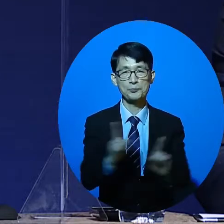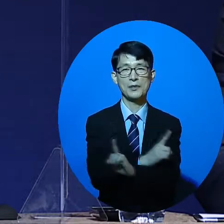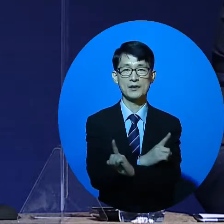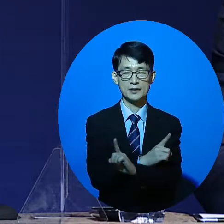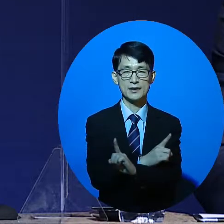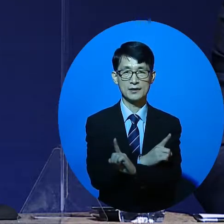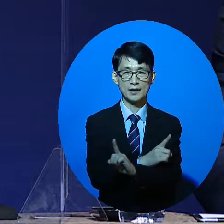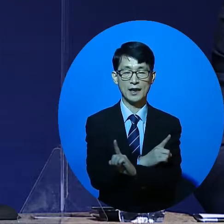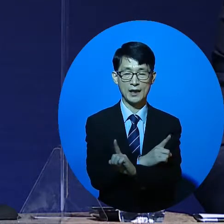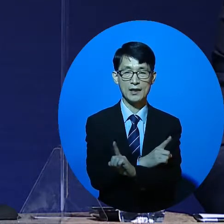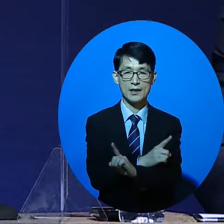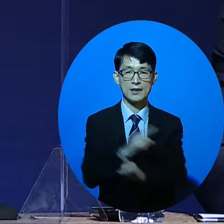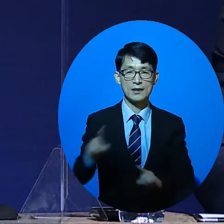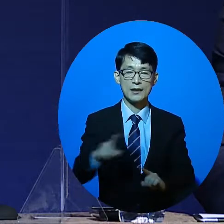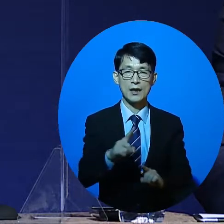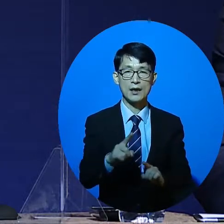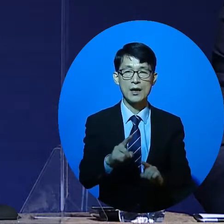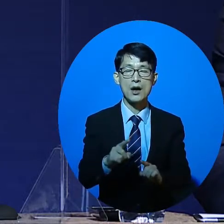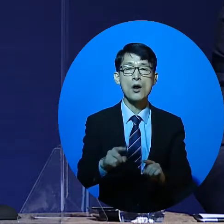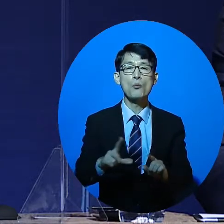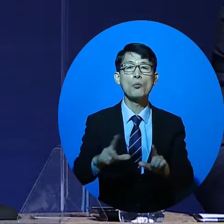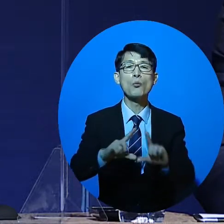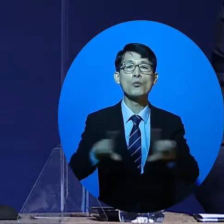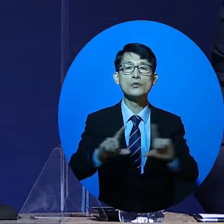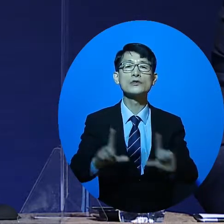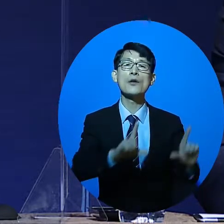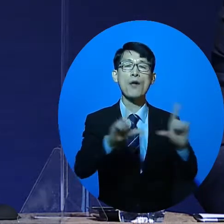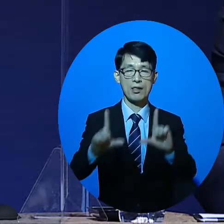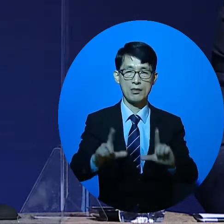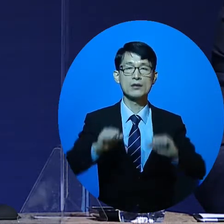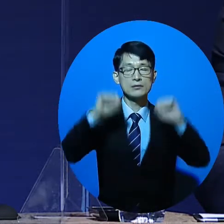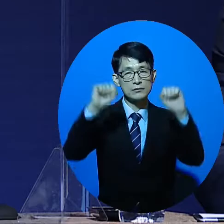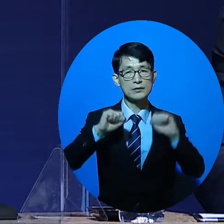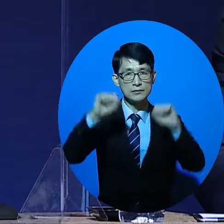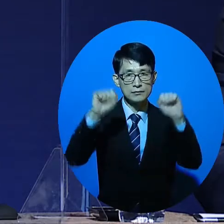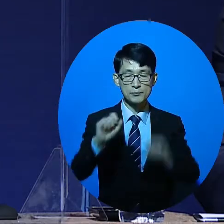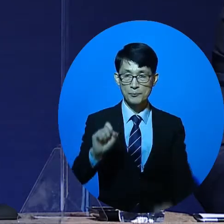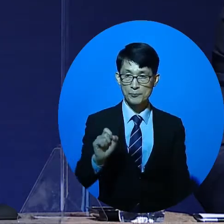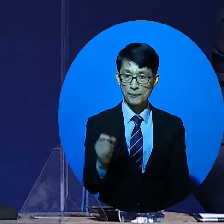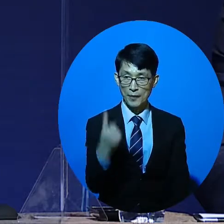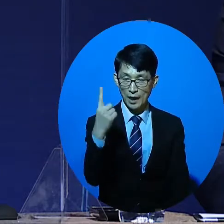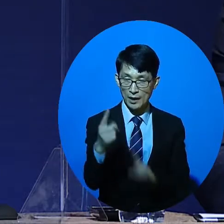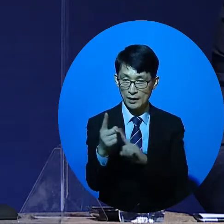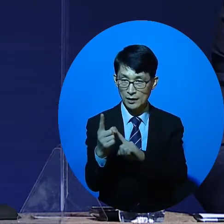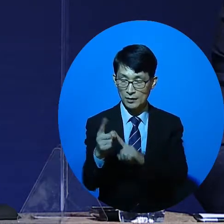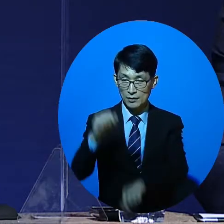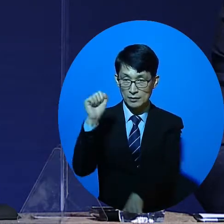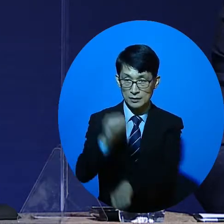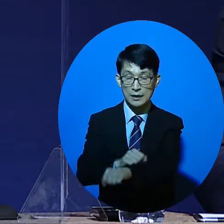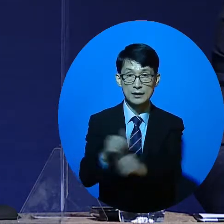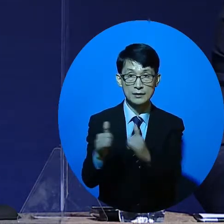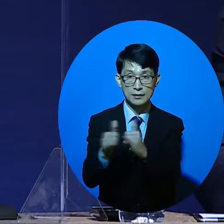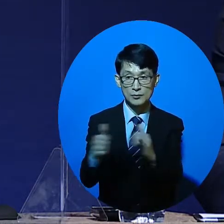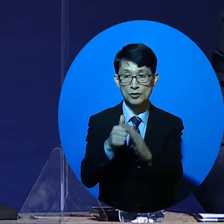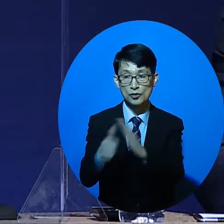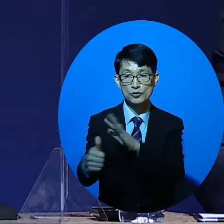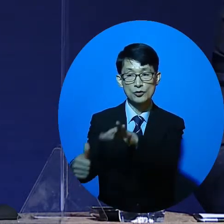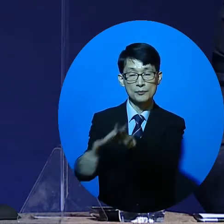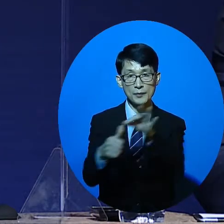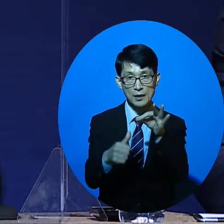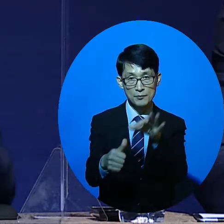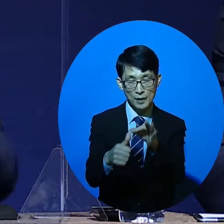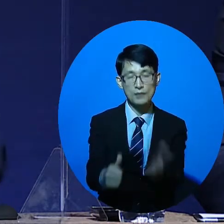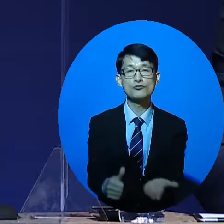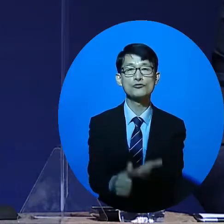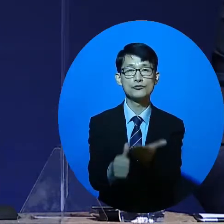체육이든 비장애인 체육이든 생활체육을 기반으로 하는 엘리트를 변화를 모색할 필요가 있다 이렇게 보여지고요.